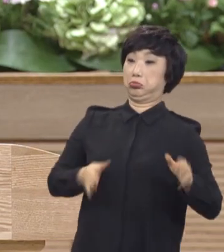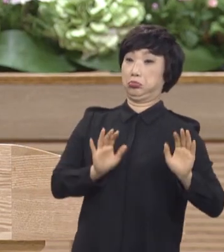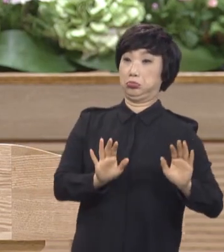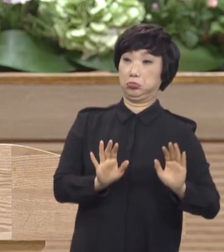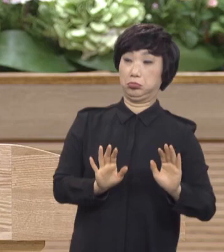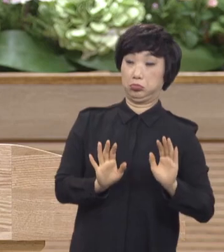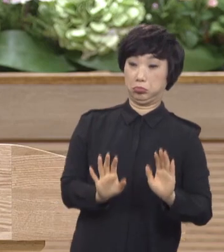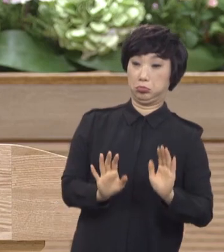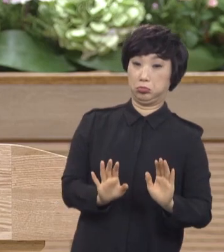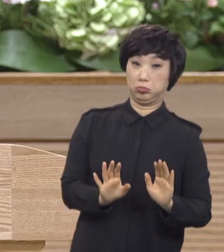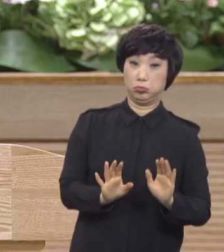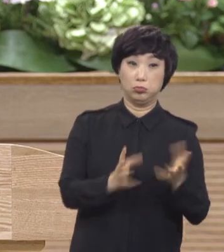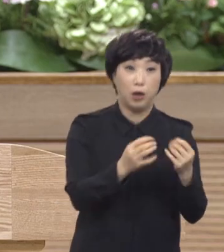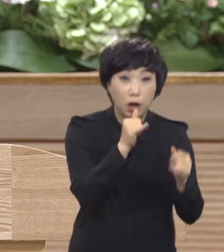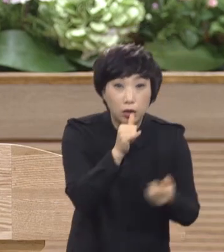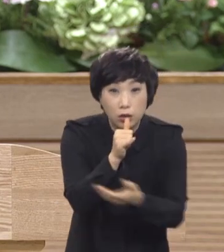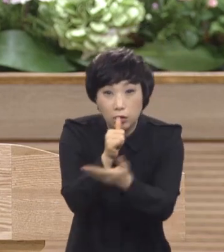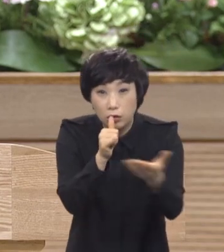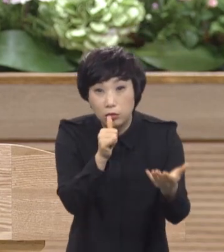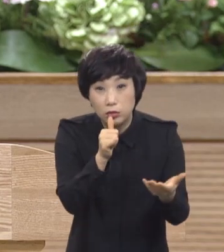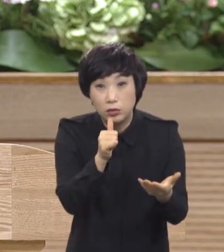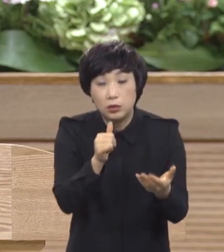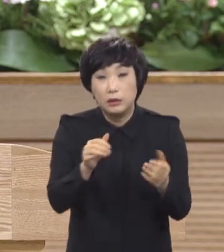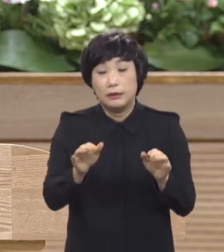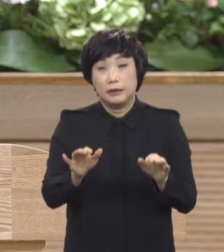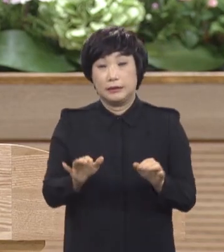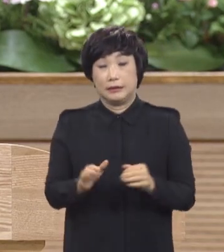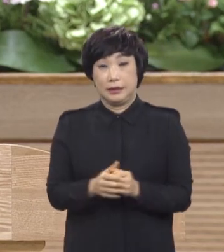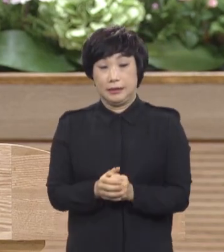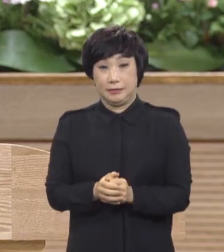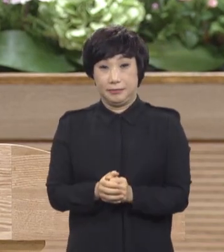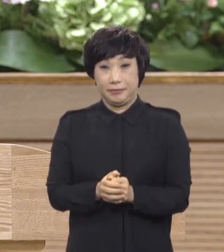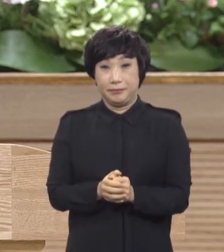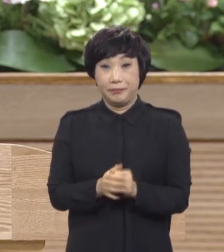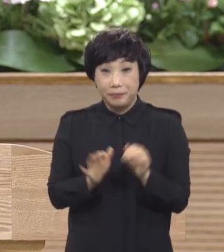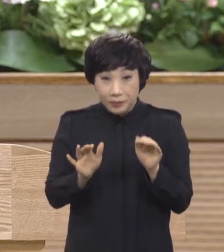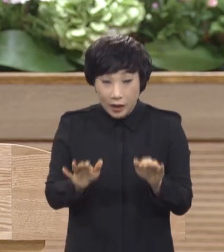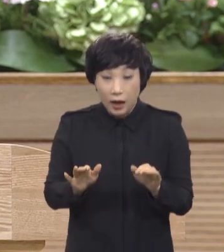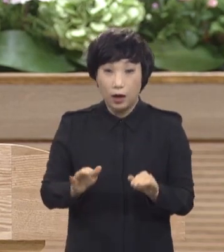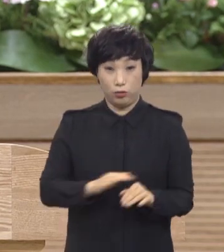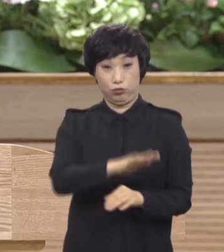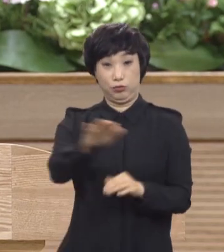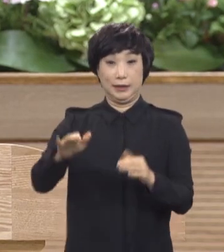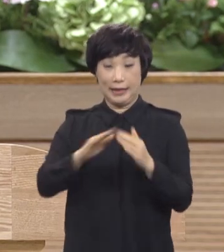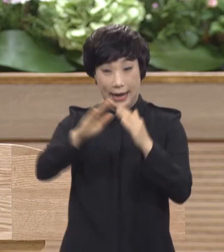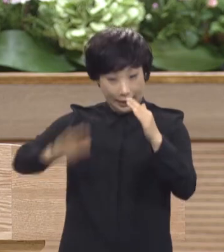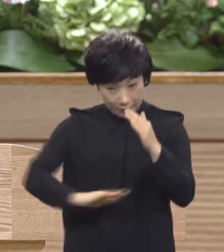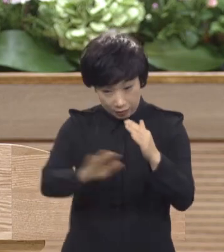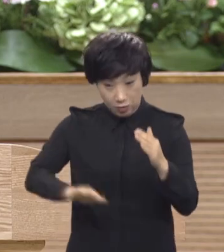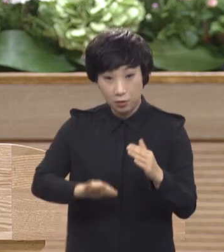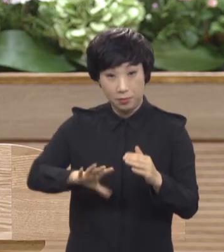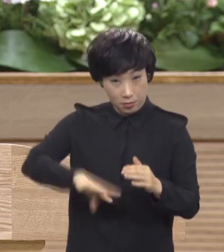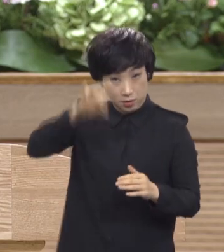사람들이 많은데 우선 우리 가정부터